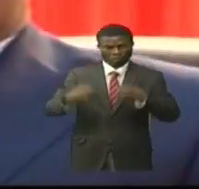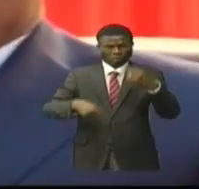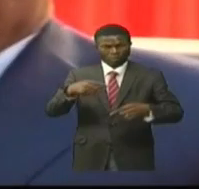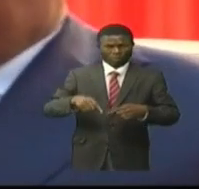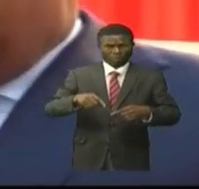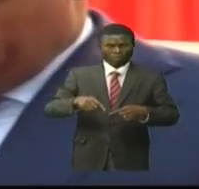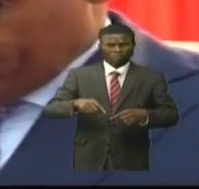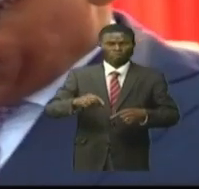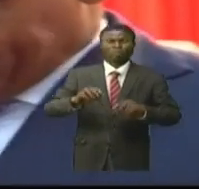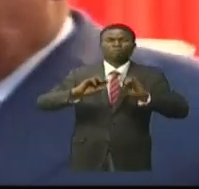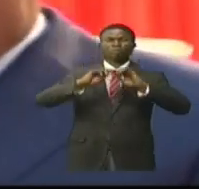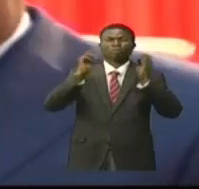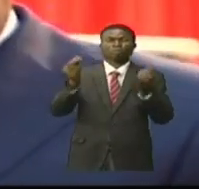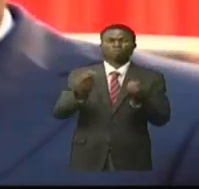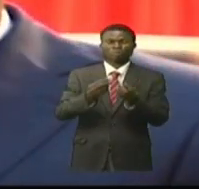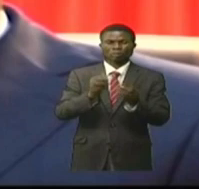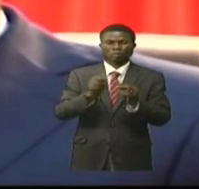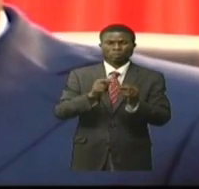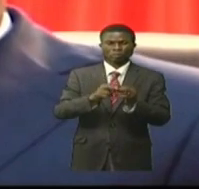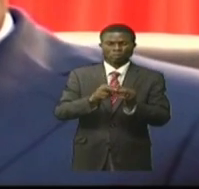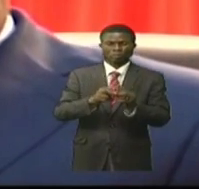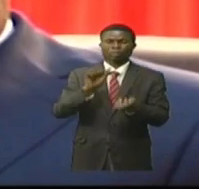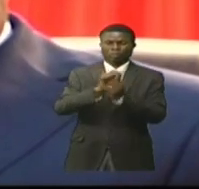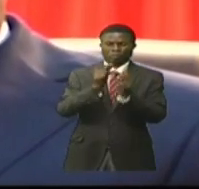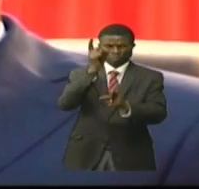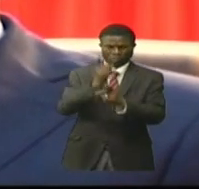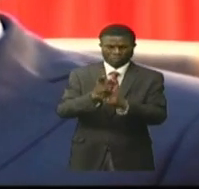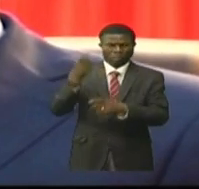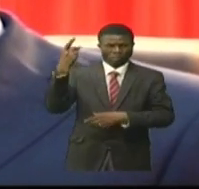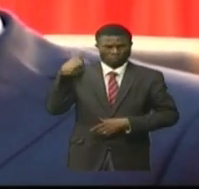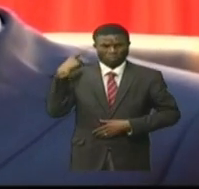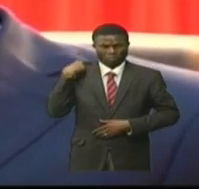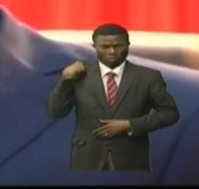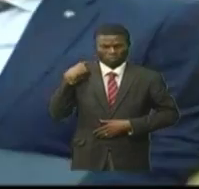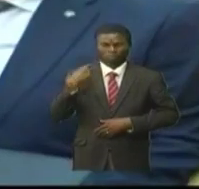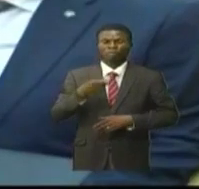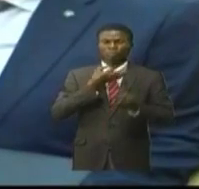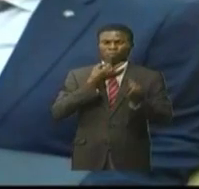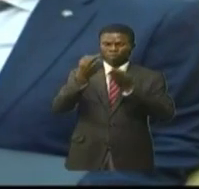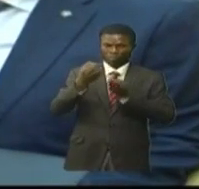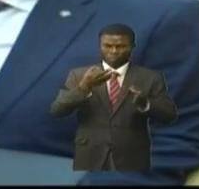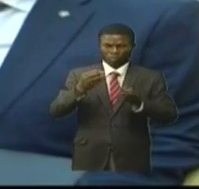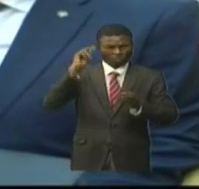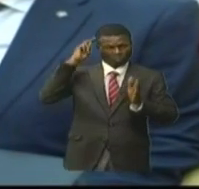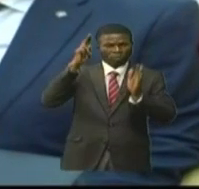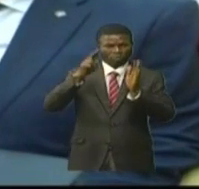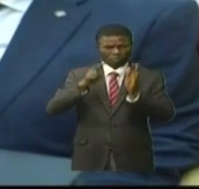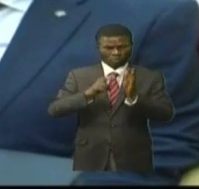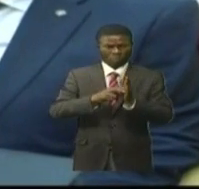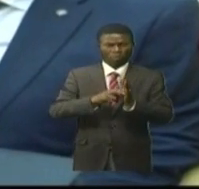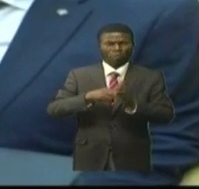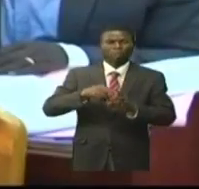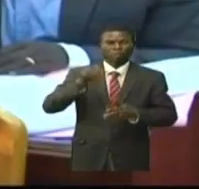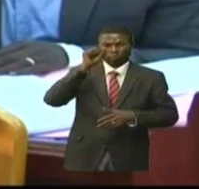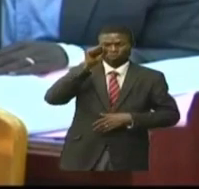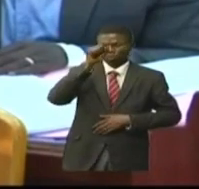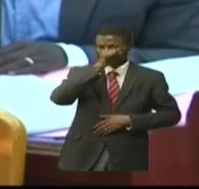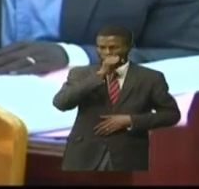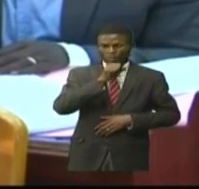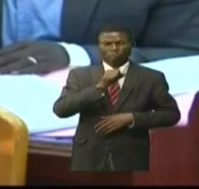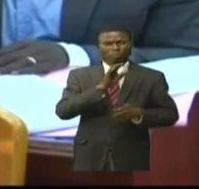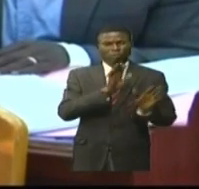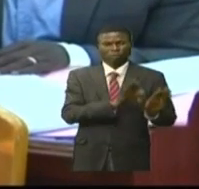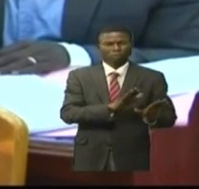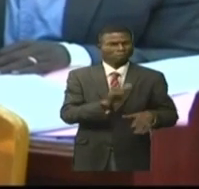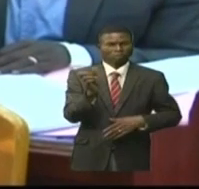l'Argentine nationale a rencontré le préoccupation de lunettes solo tout en soulignant que le le gouvernement Saint-Malo Condé ne retarde aucun